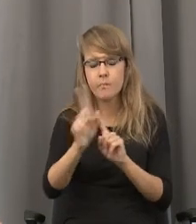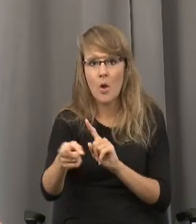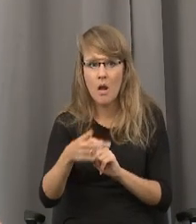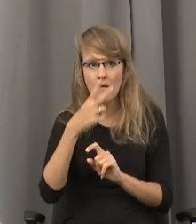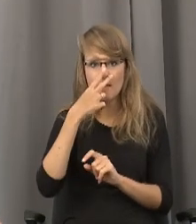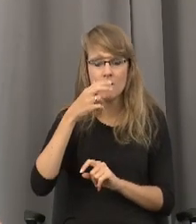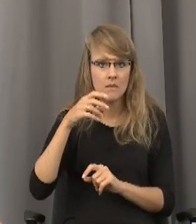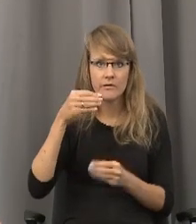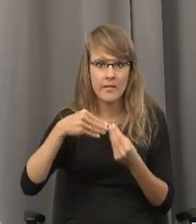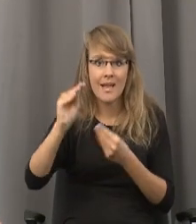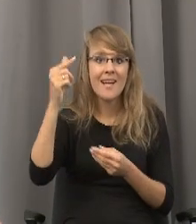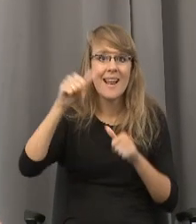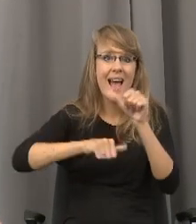latach